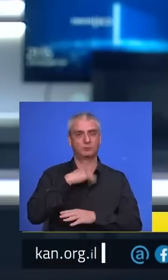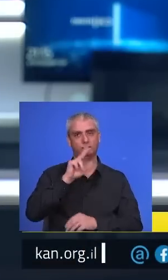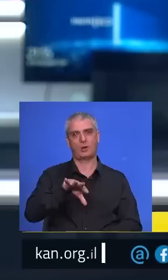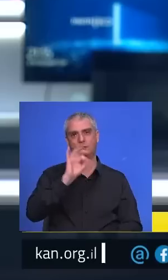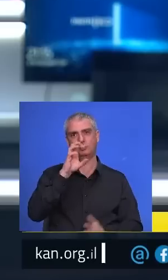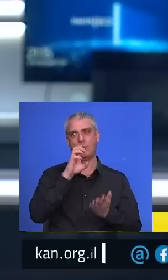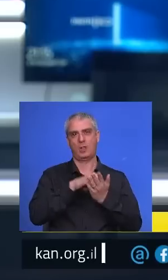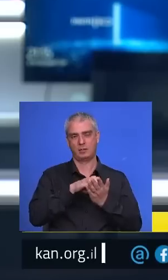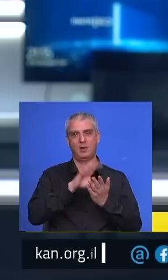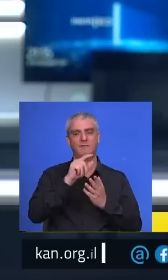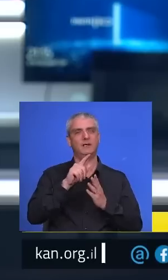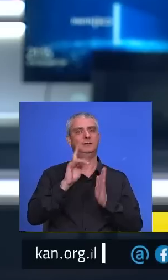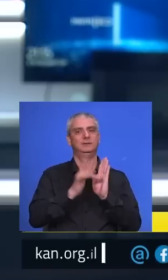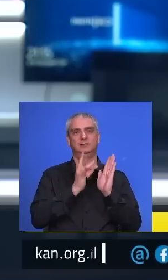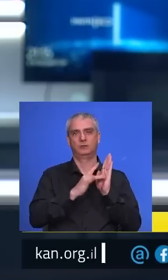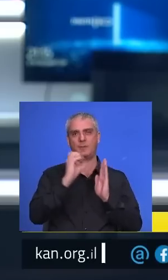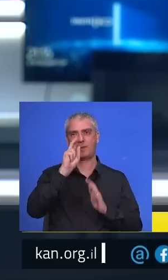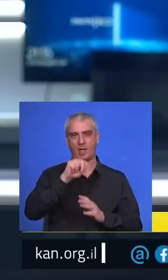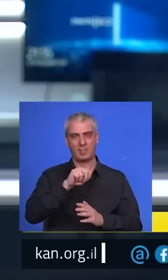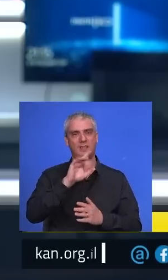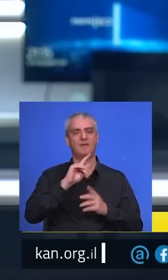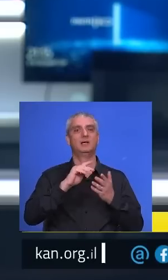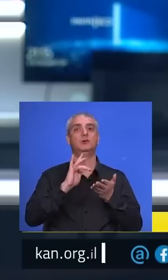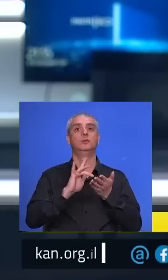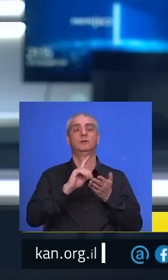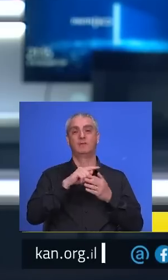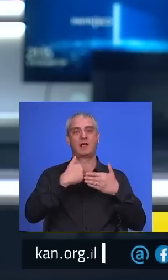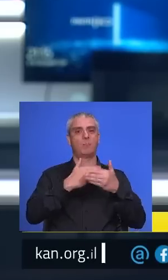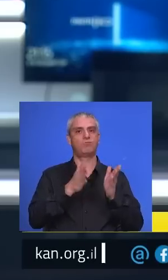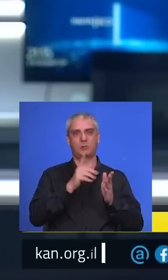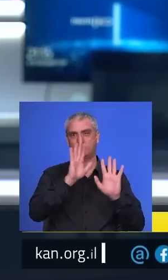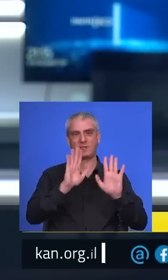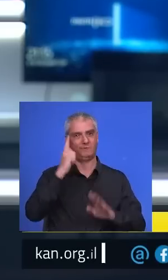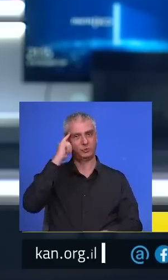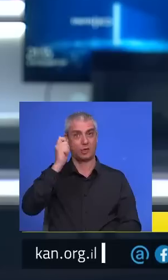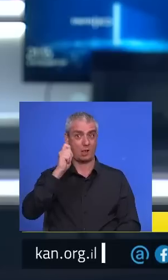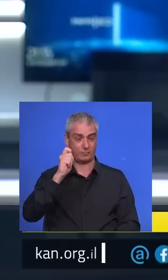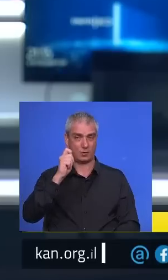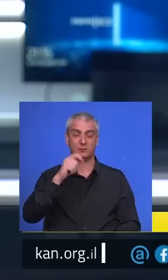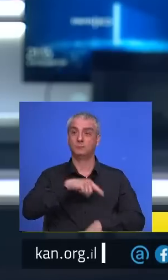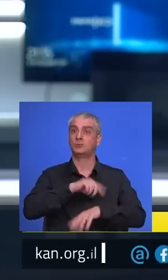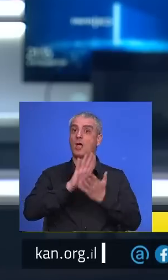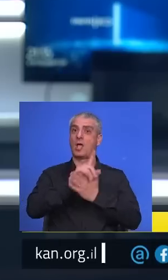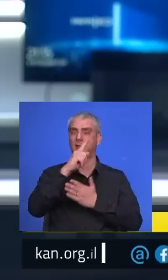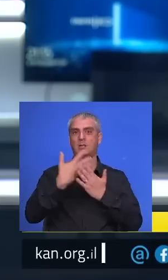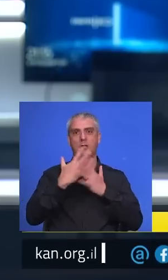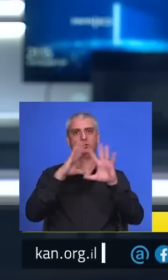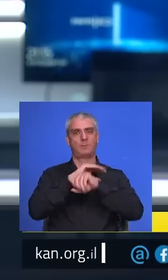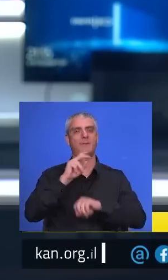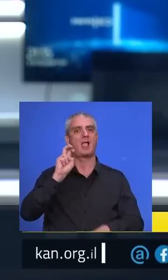באתר וביישומון כאן, בעמוד כאן חדשות ביוטיוב, וביישומון כאן בוקס לטלוויזיות חכמות. ב-11 חדשות הלילה עם